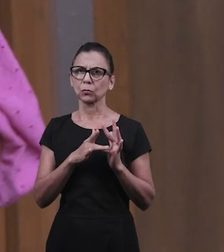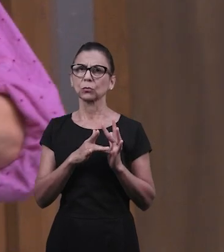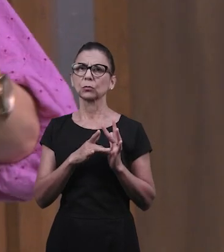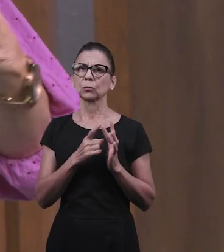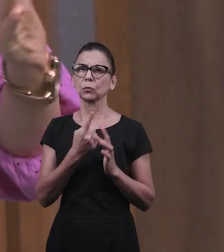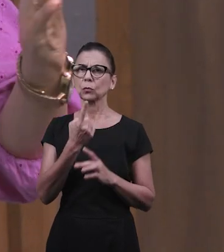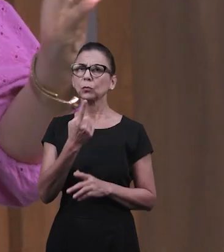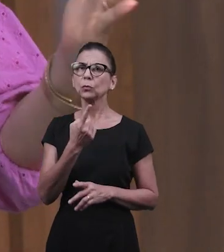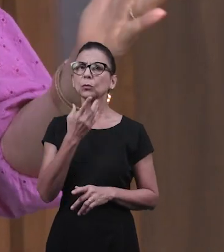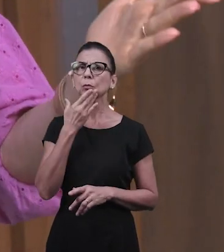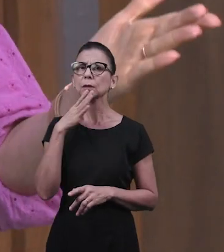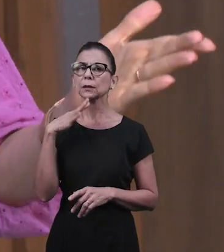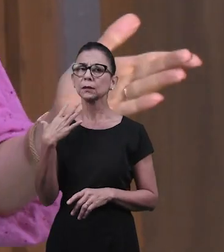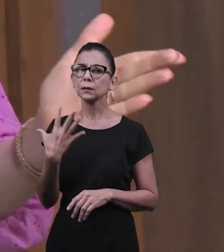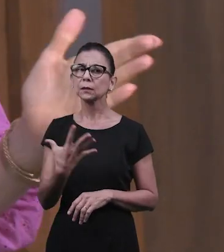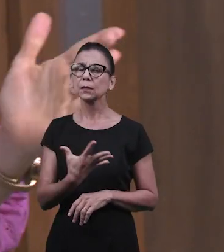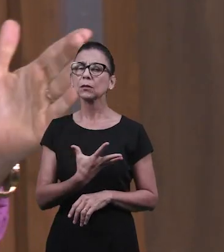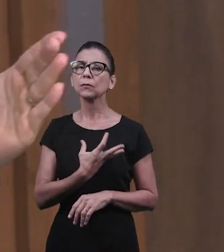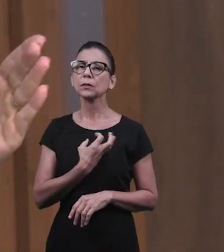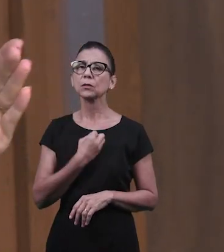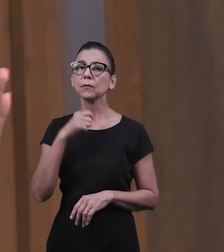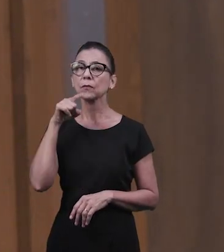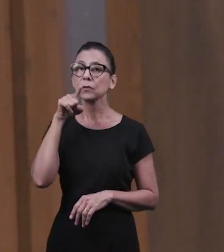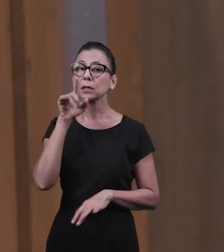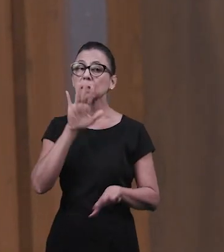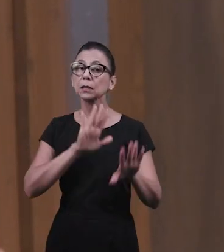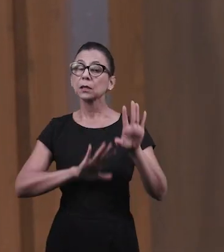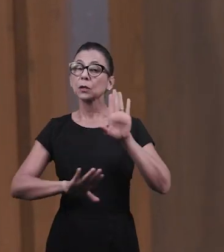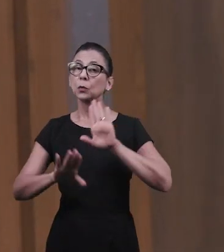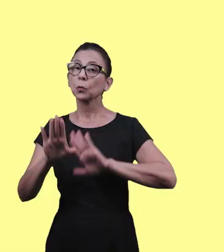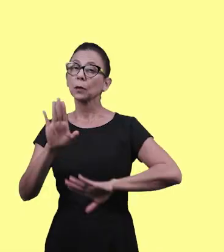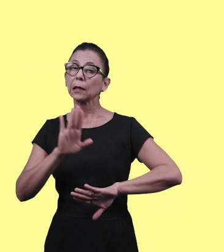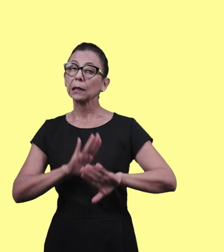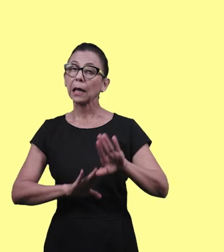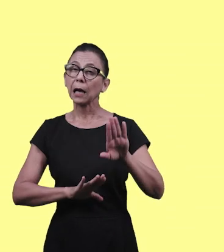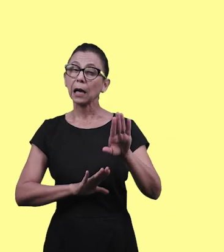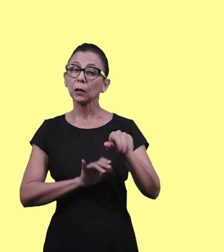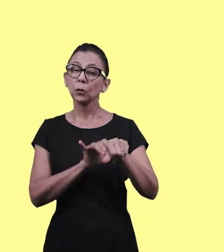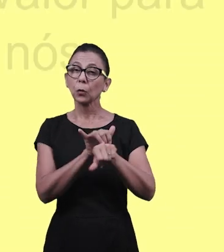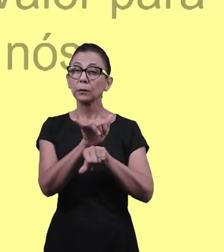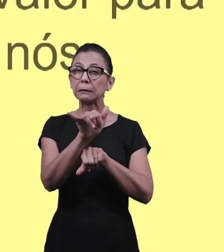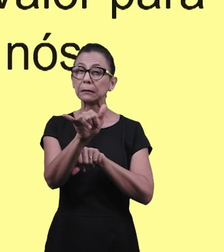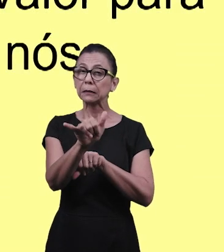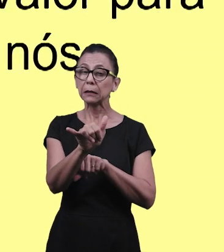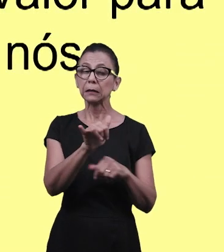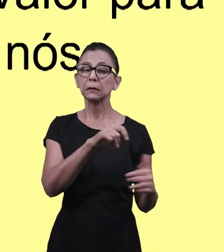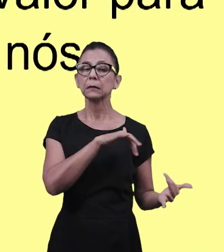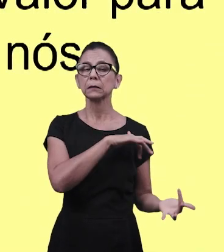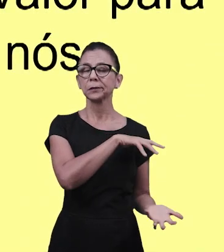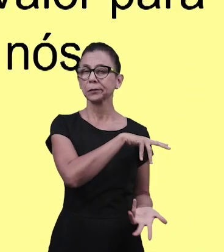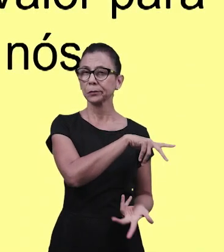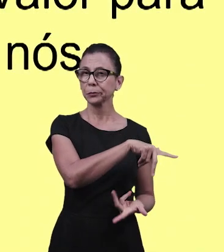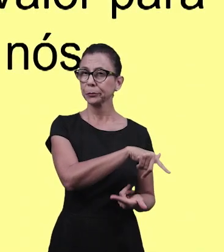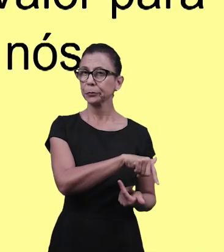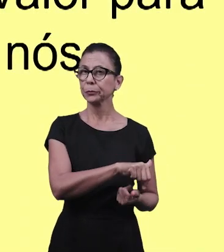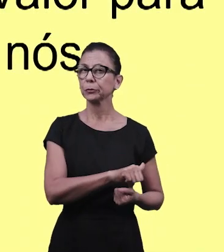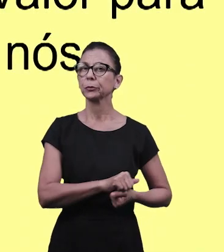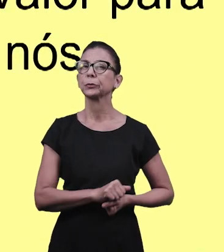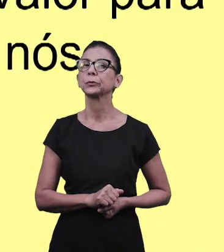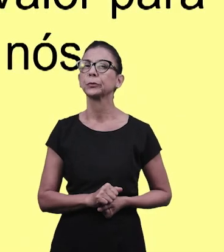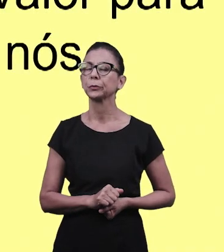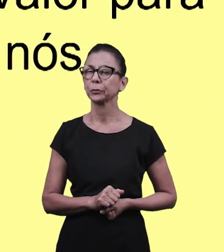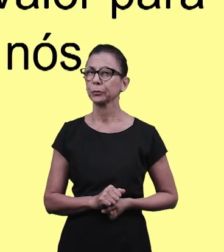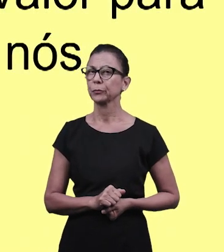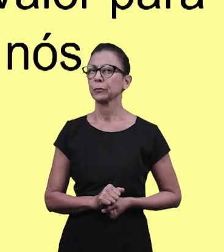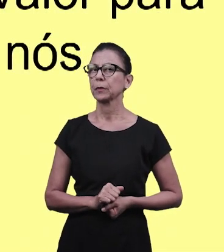Sauveur, beaucoup d'autres perles nous sont présentées. Mais nous n'échangeons pas les valeurs spirituelles du